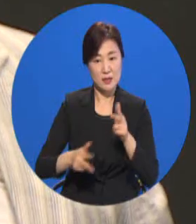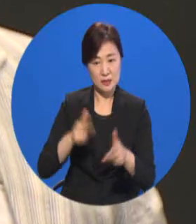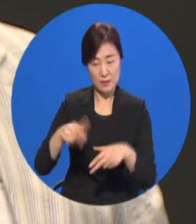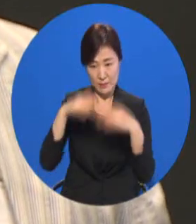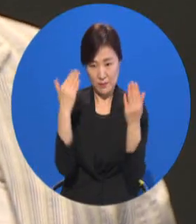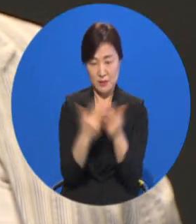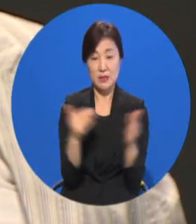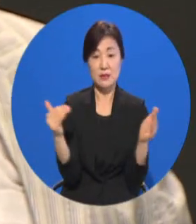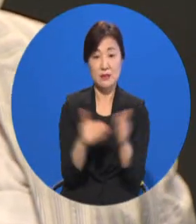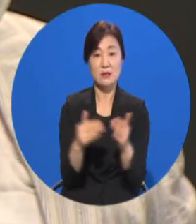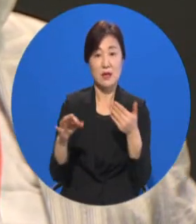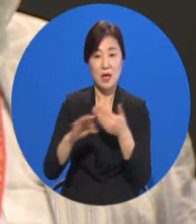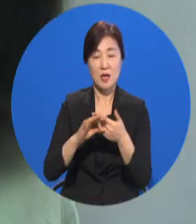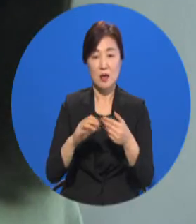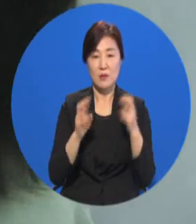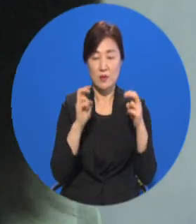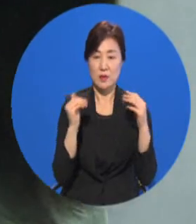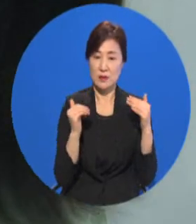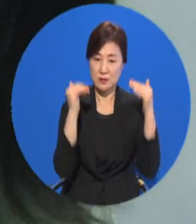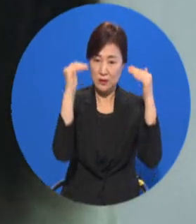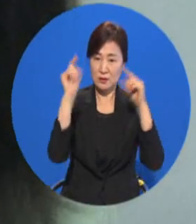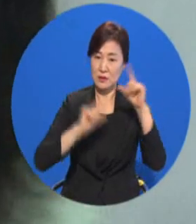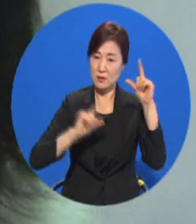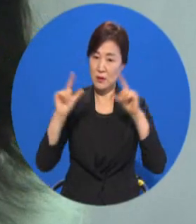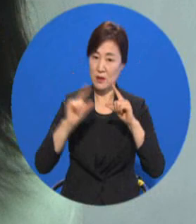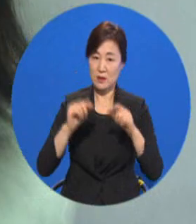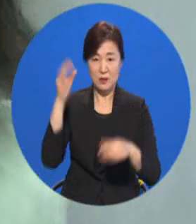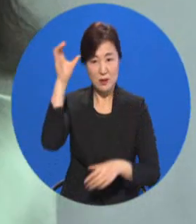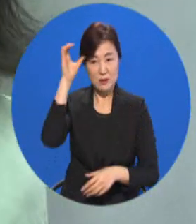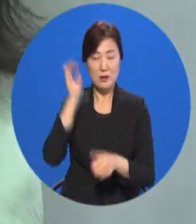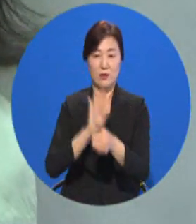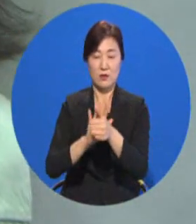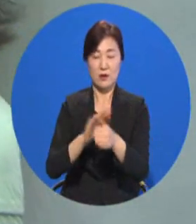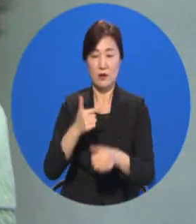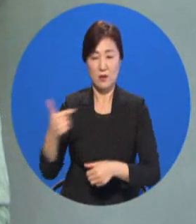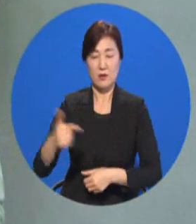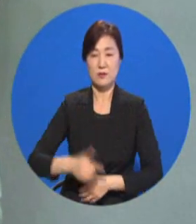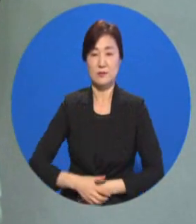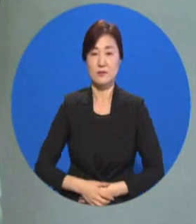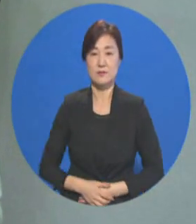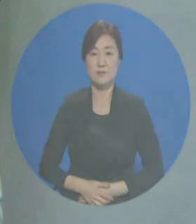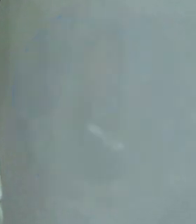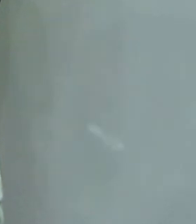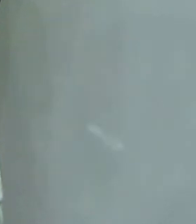완료되면 기업 성장 생태계 조성에 큰 기여를 할 수 있을 것으로 기대하고 있습니다.